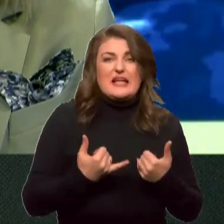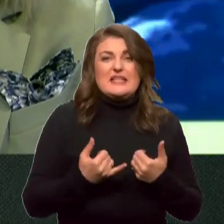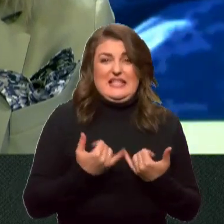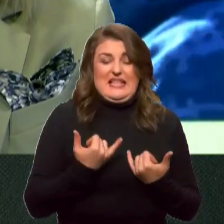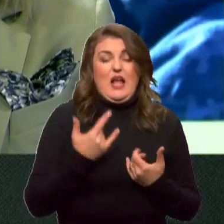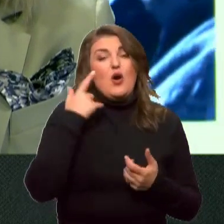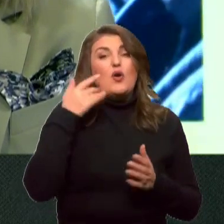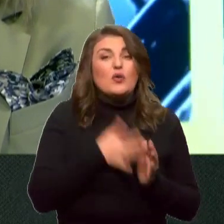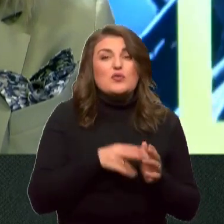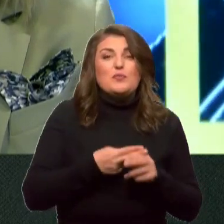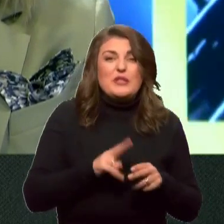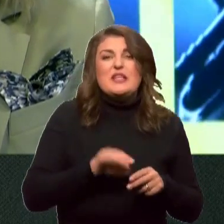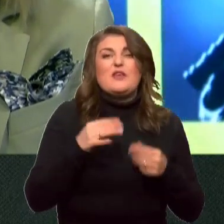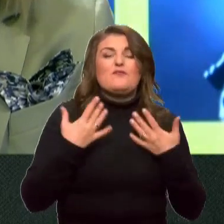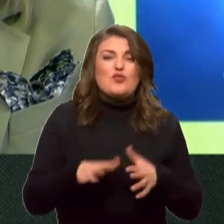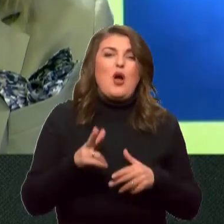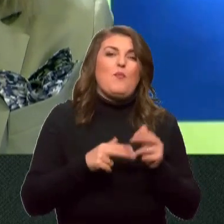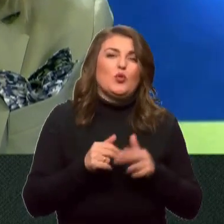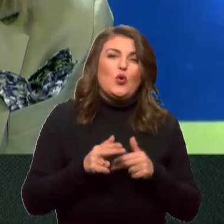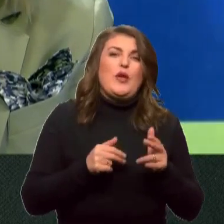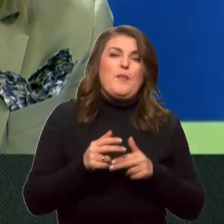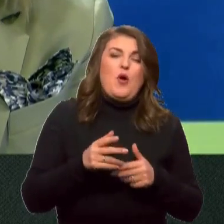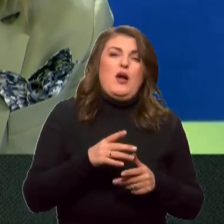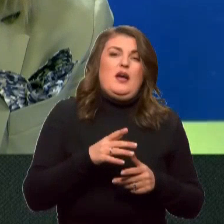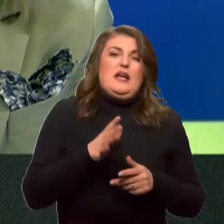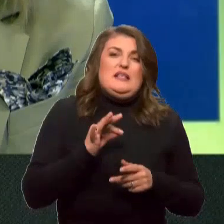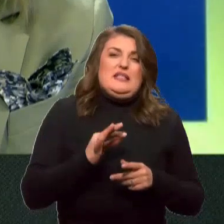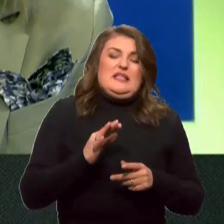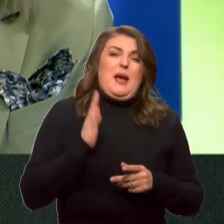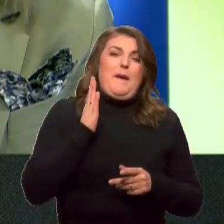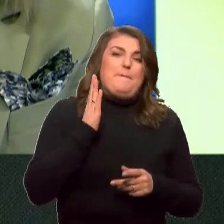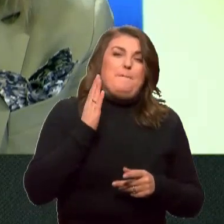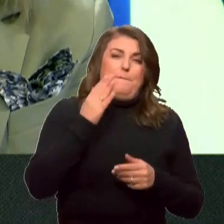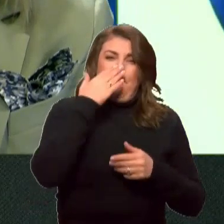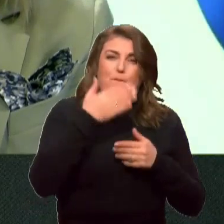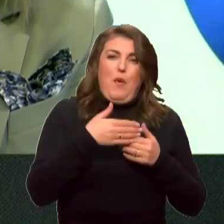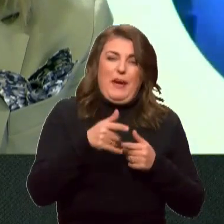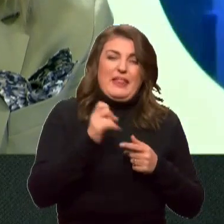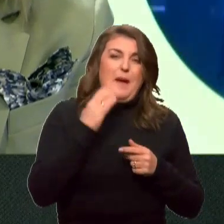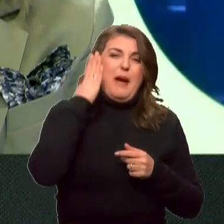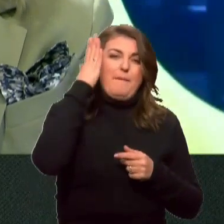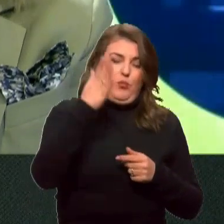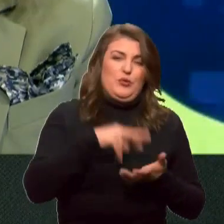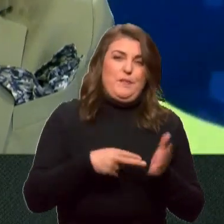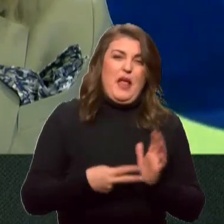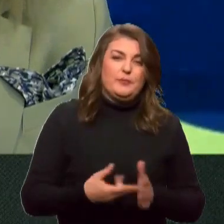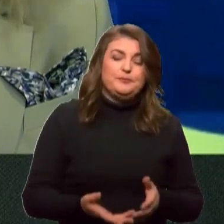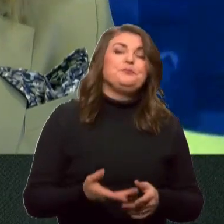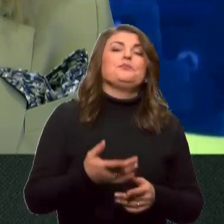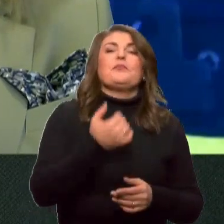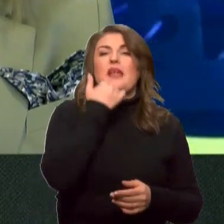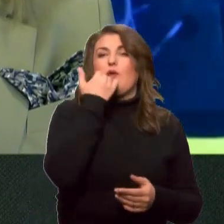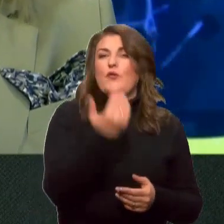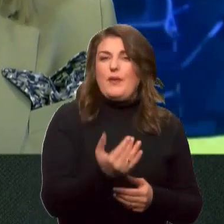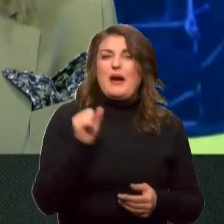часі розуміємо це і вже будуємо з попереднім, там, наприклад, ну, на майбутнє. Так, пане Анатолію, дякую